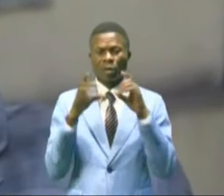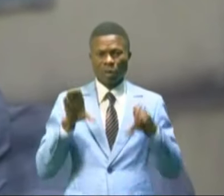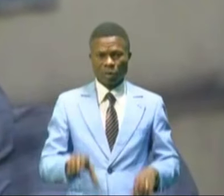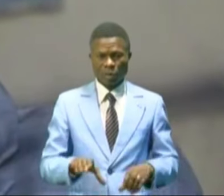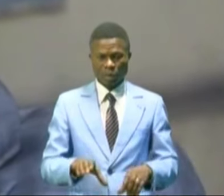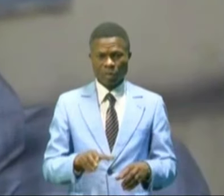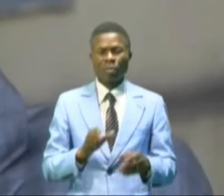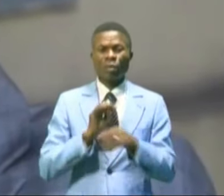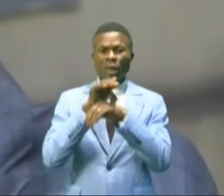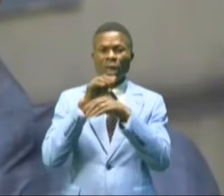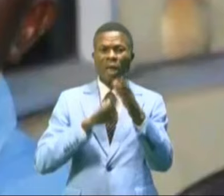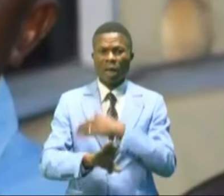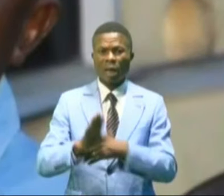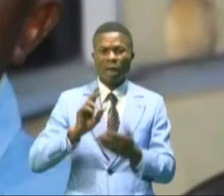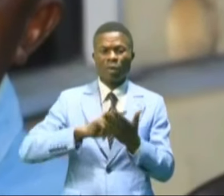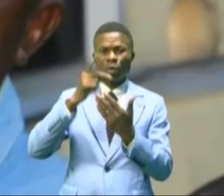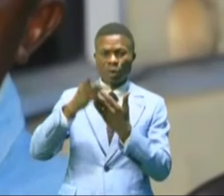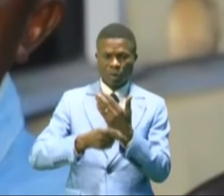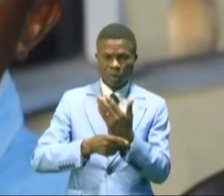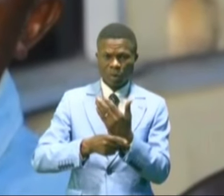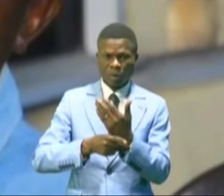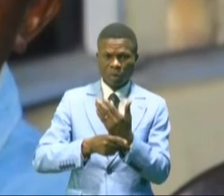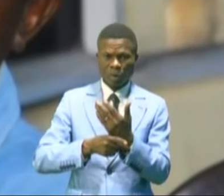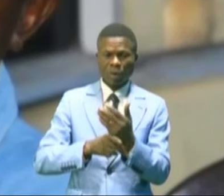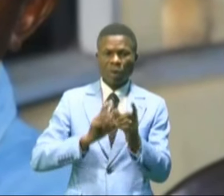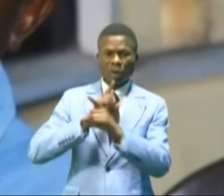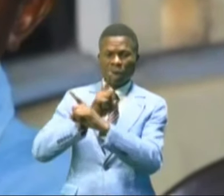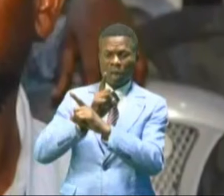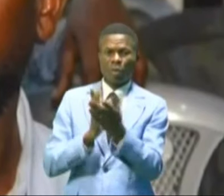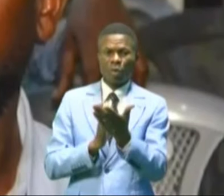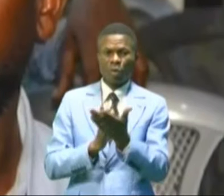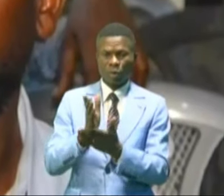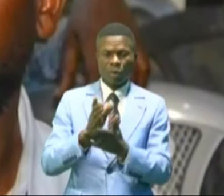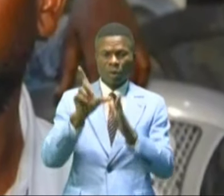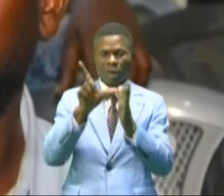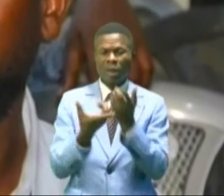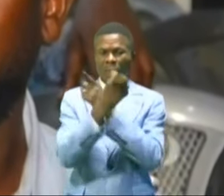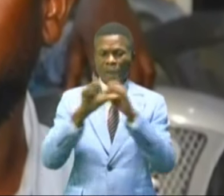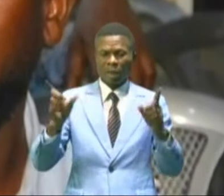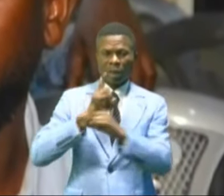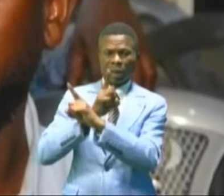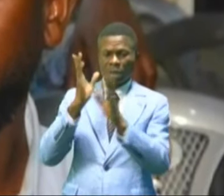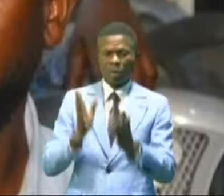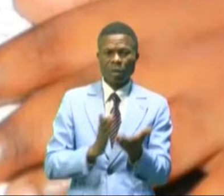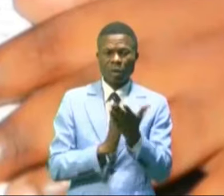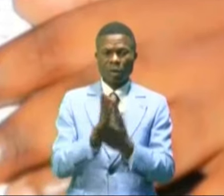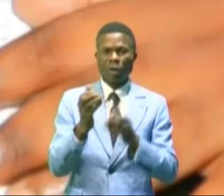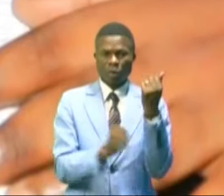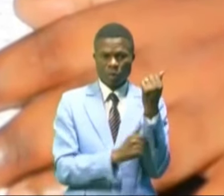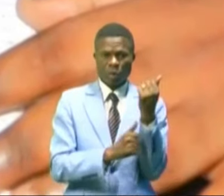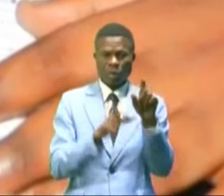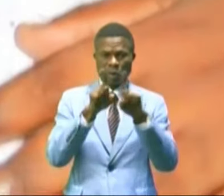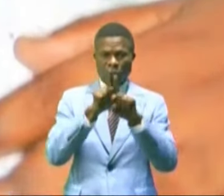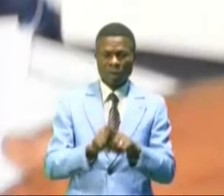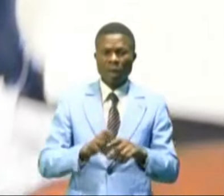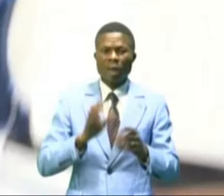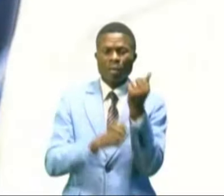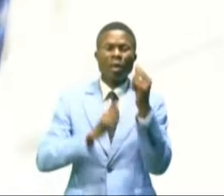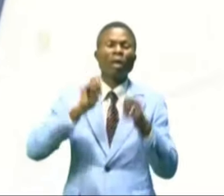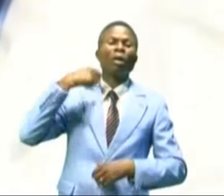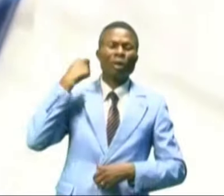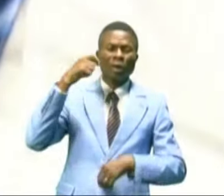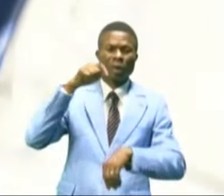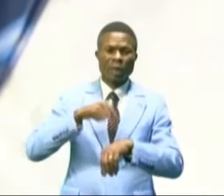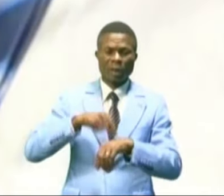Ceci s'inscrit dans le cadre du projet à protéger les droits et libertés des défenseurs des droits de l'homme et des détenus en situation